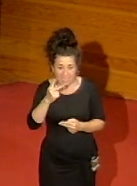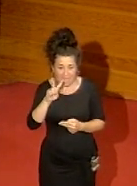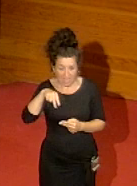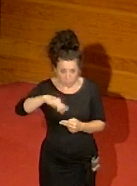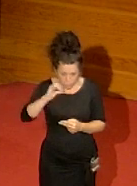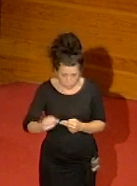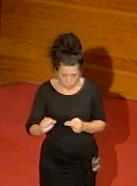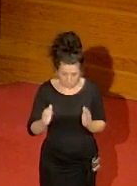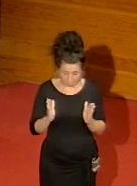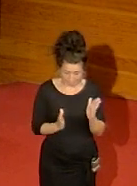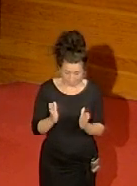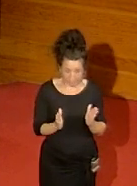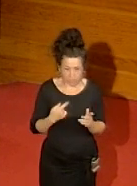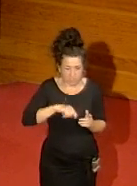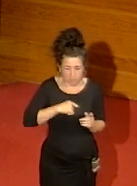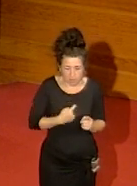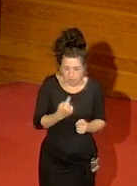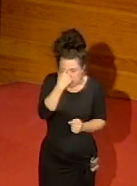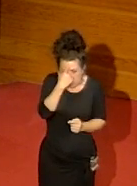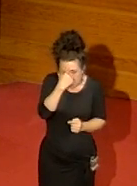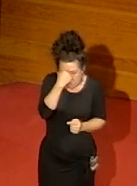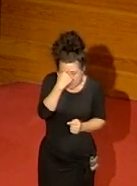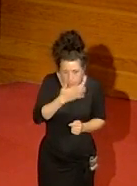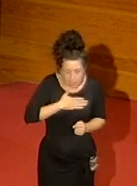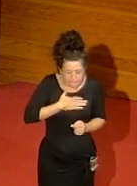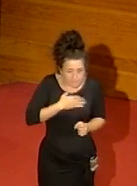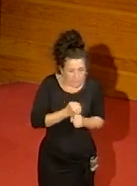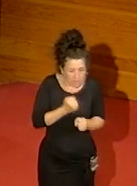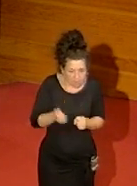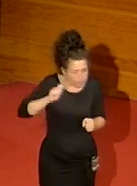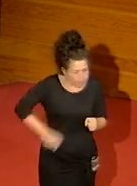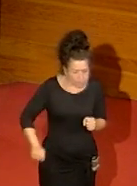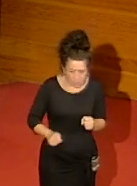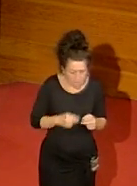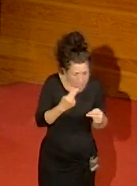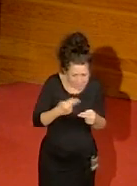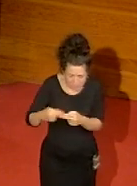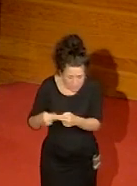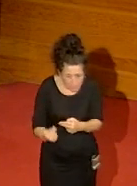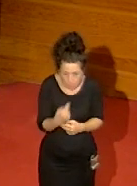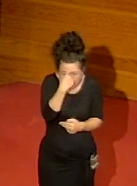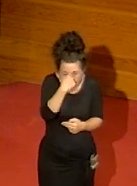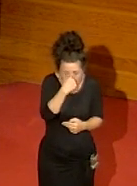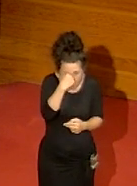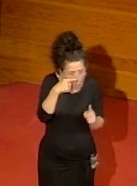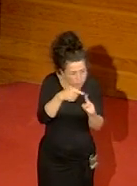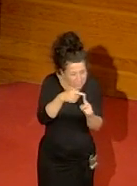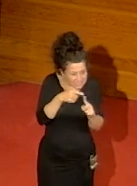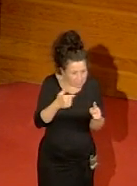mugek obsesionatu egin naute nire bizitza profesionalean muga askotan izan naiz. Eta muga asko kontatu izan ditut, batetik bestera.